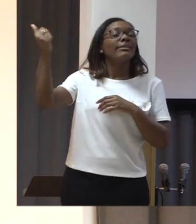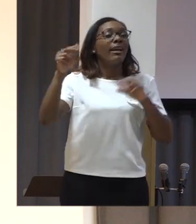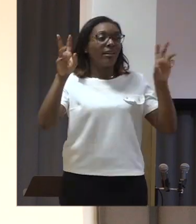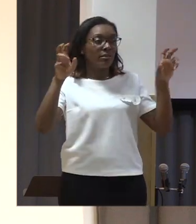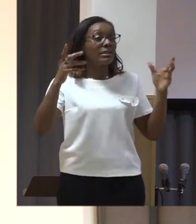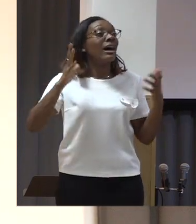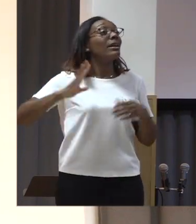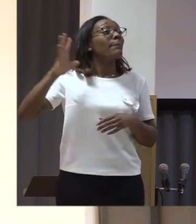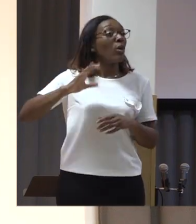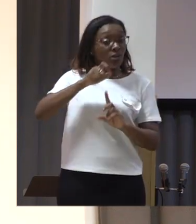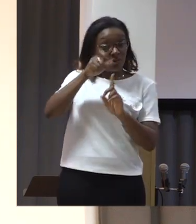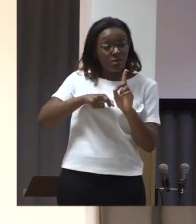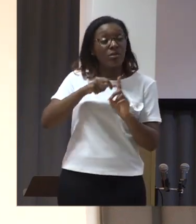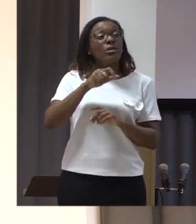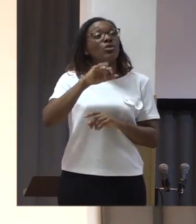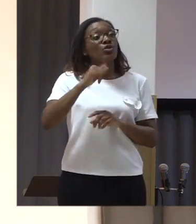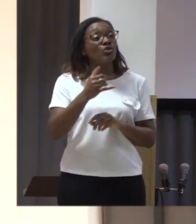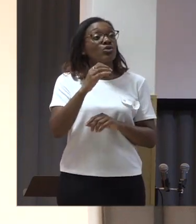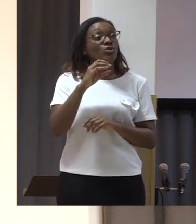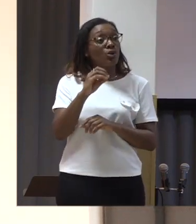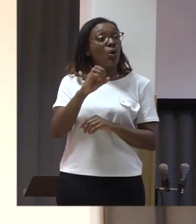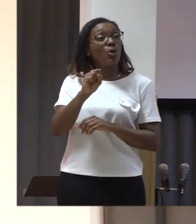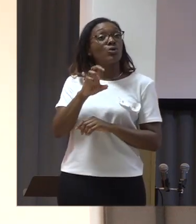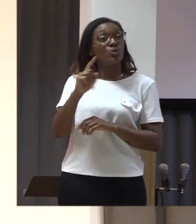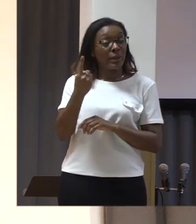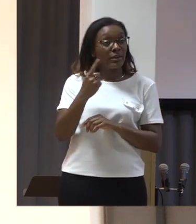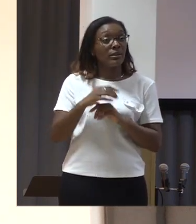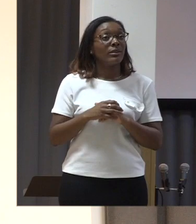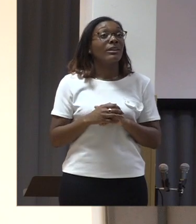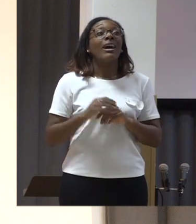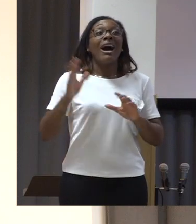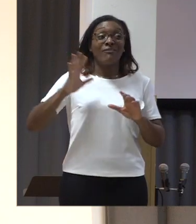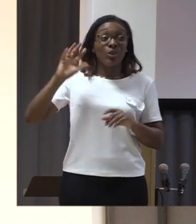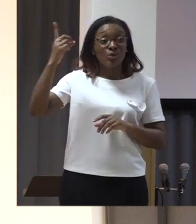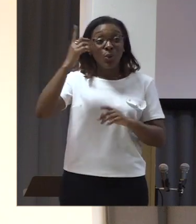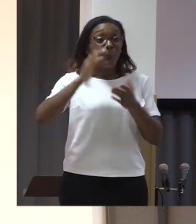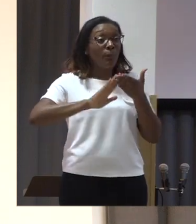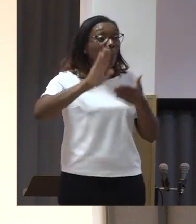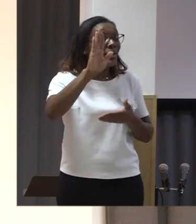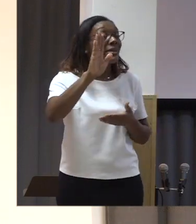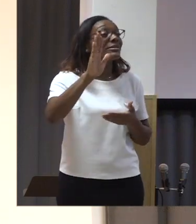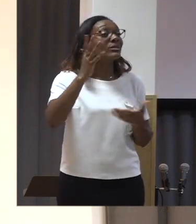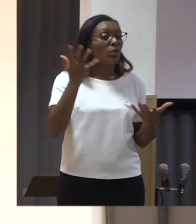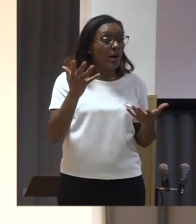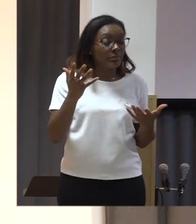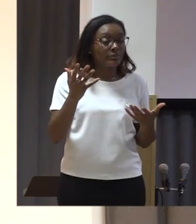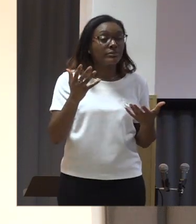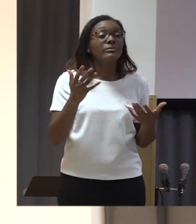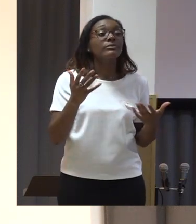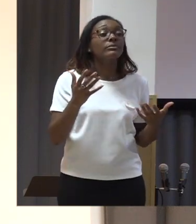l'époque de Josué. Et Dieu avait fait une promesse aux Israélites que